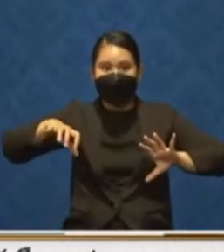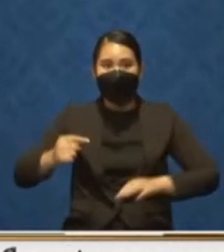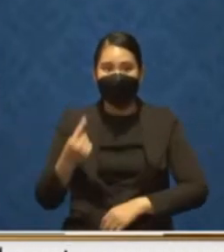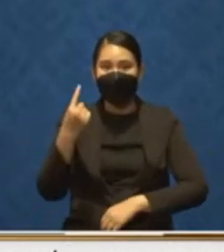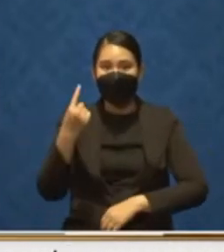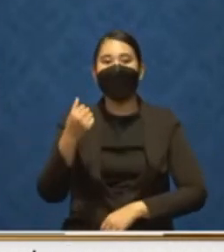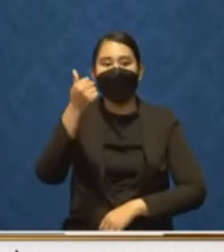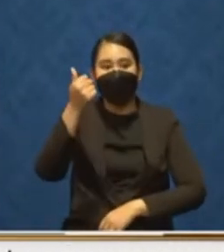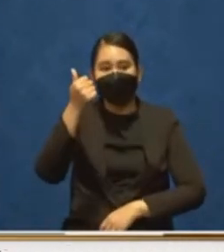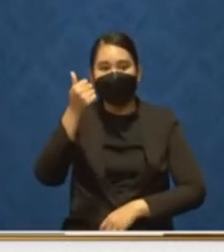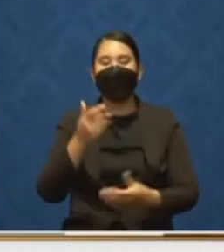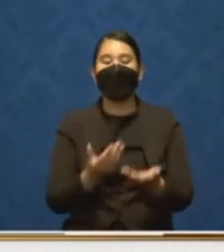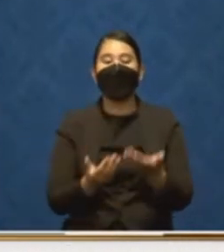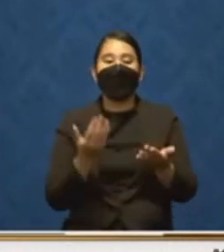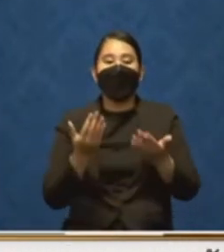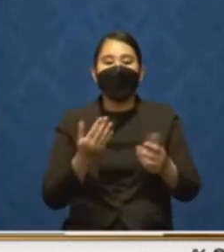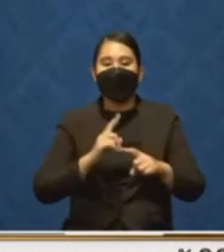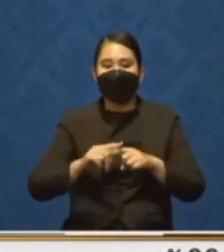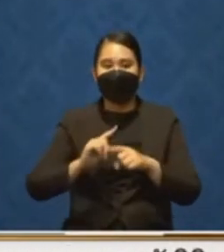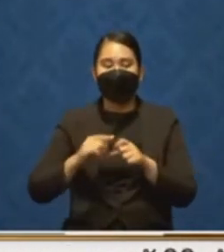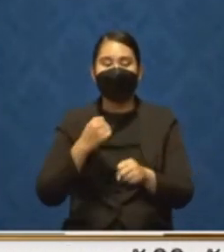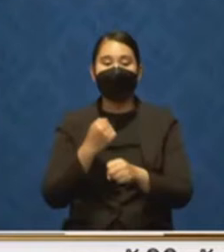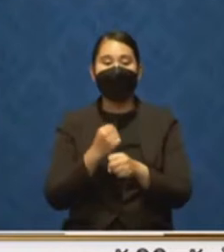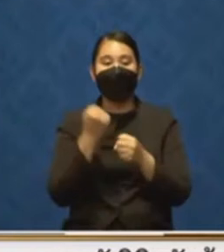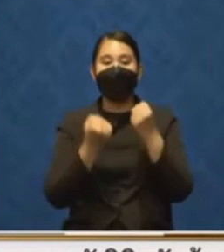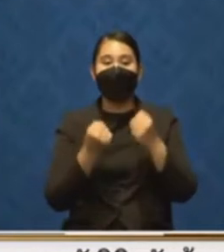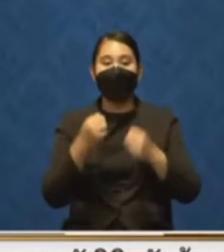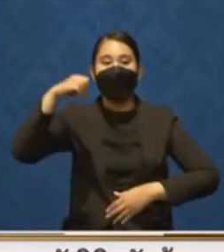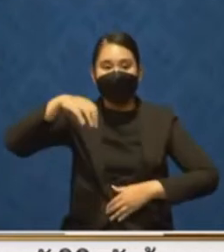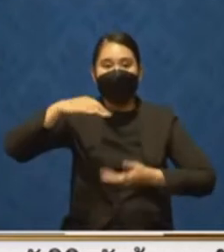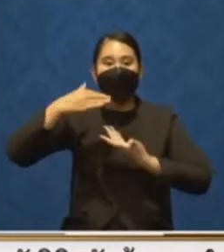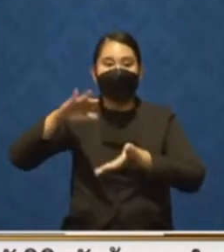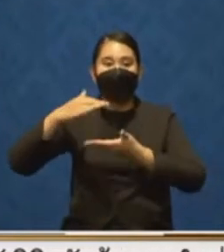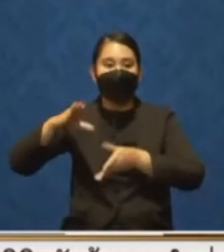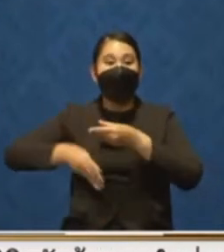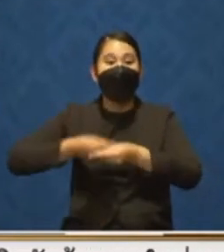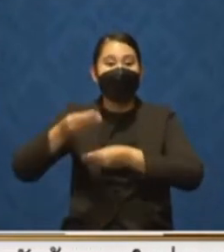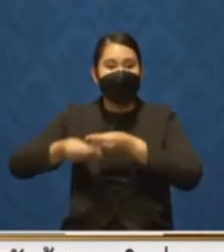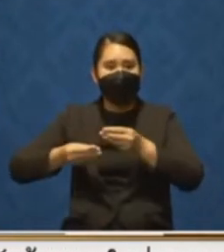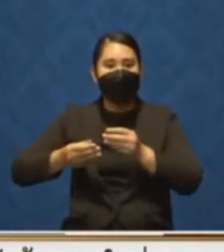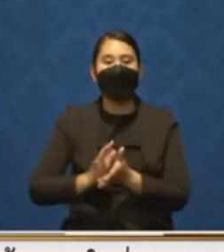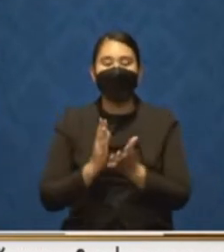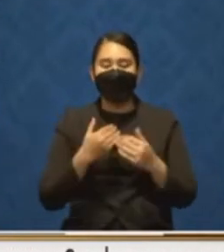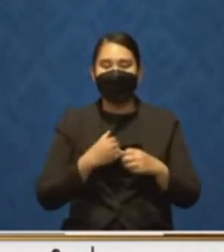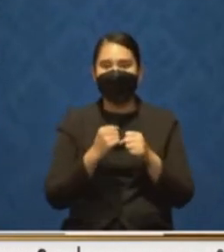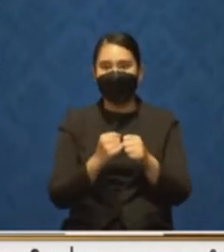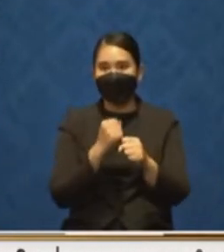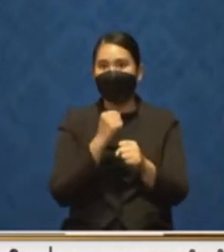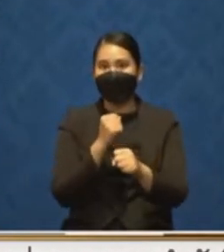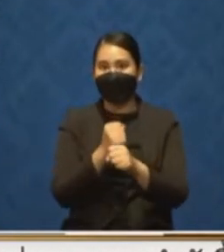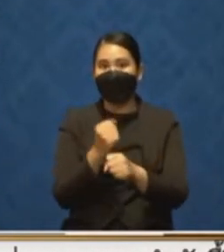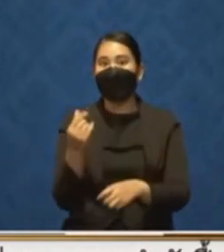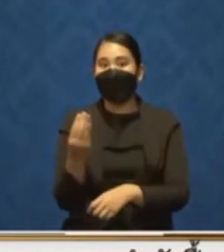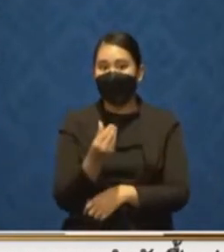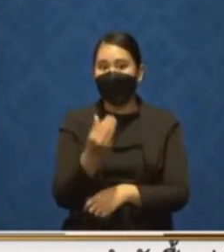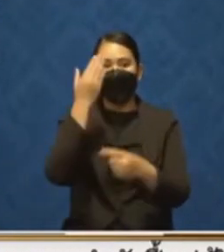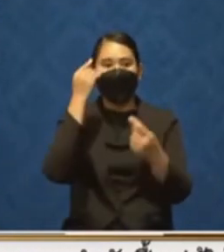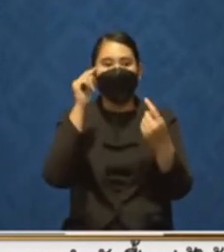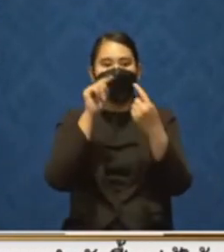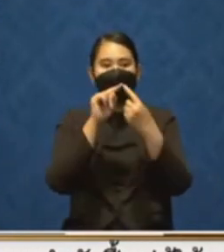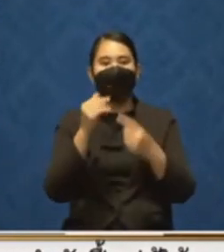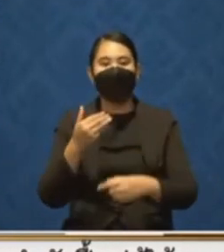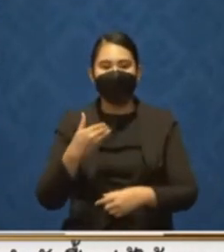xในกล้วยไหมแล้วได้การที่จะผลิตใช้เองแล้วก็จบไปข้างนอกด้วยนะครับแล้วก็นวดหน้าให้เร็วนะครับเพราะเราตั้งเป้าไว้เราจะใช้